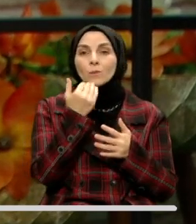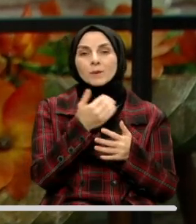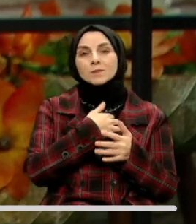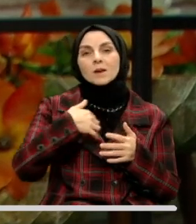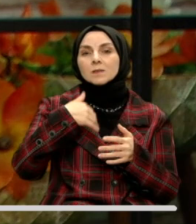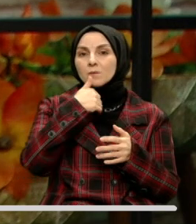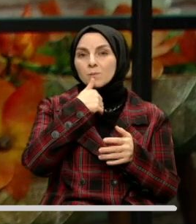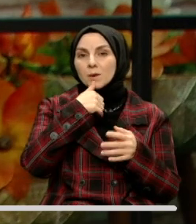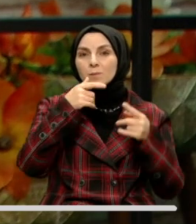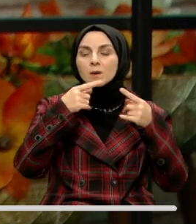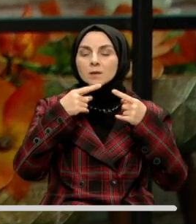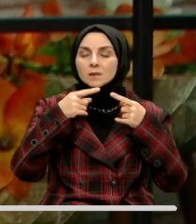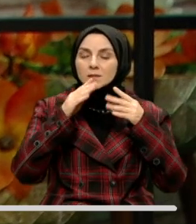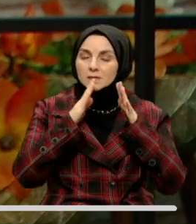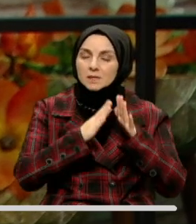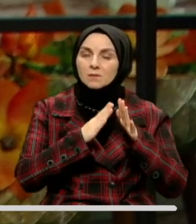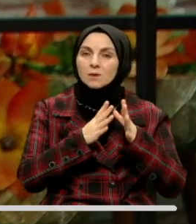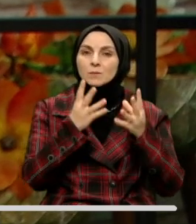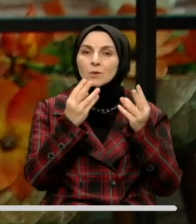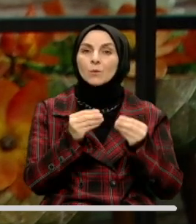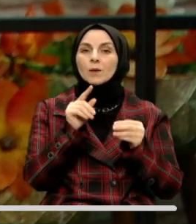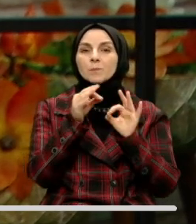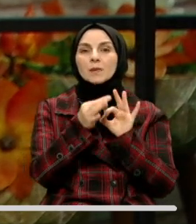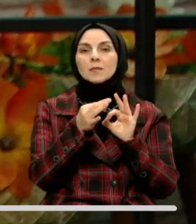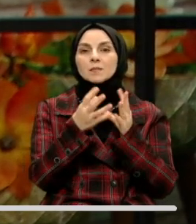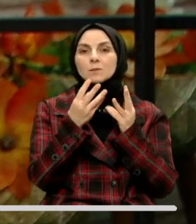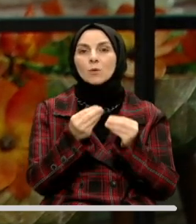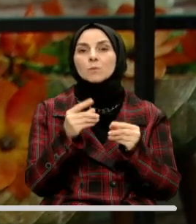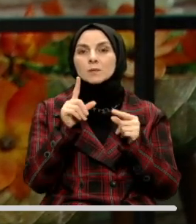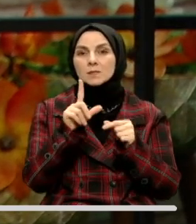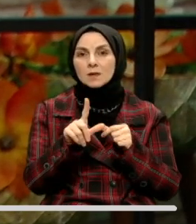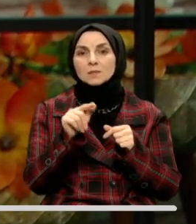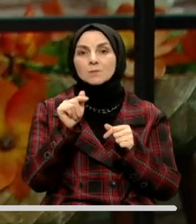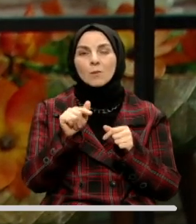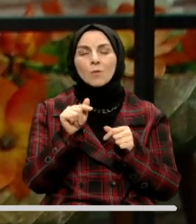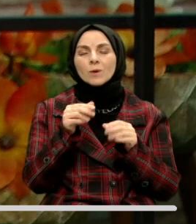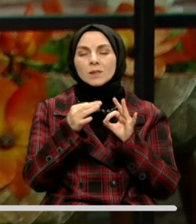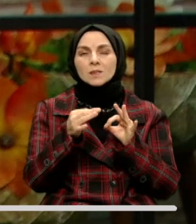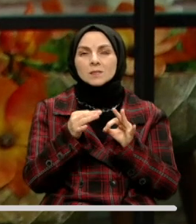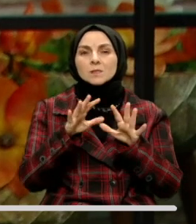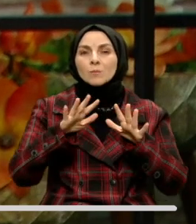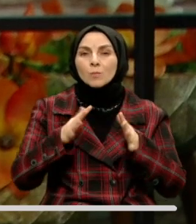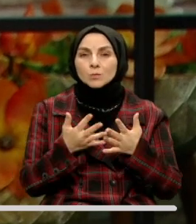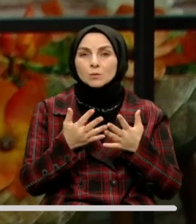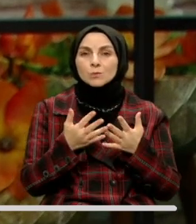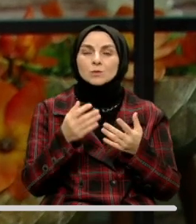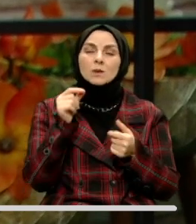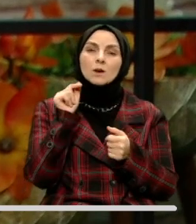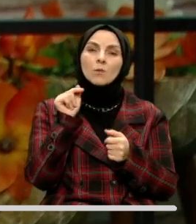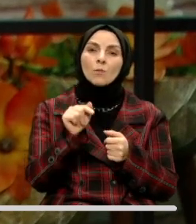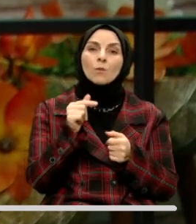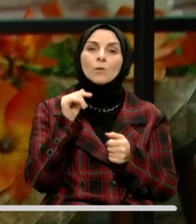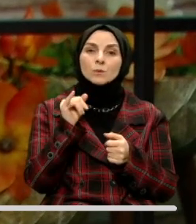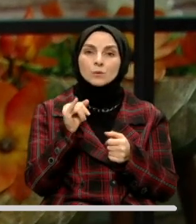sınav süreçlerinde mahvetmeyelim. O ilişkiler zedelendikten sonra, o saygısızlıklar, iyi bir şey yapıyoruz aslında,